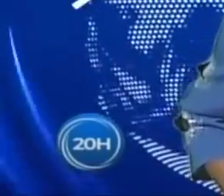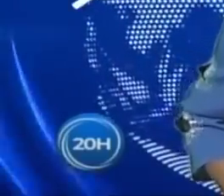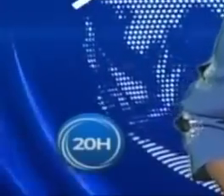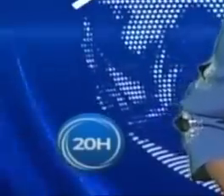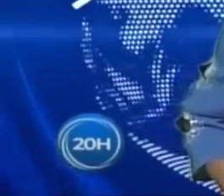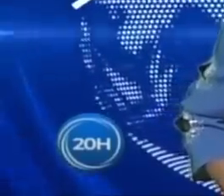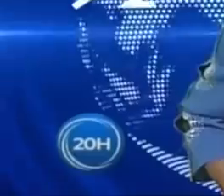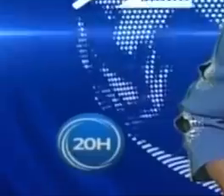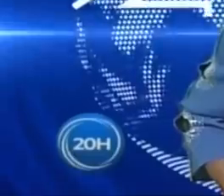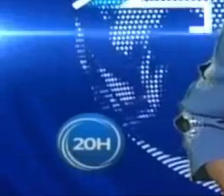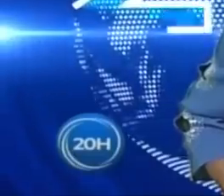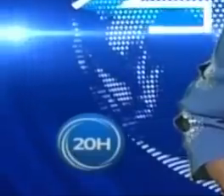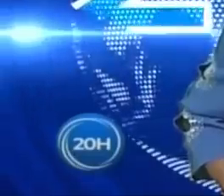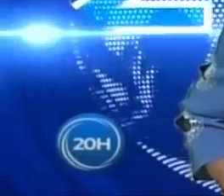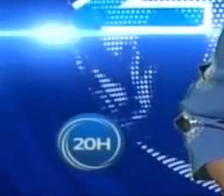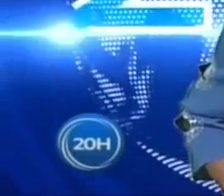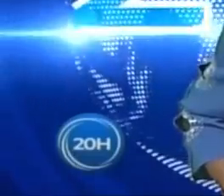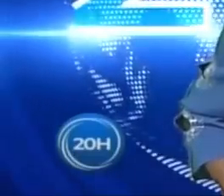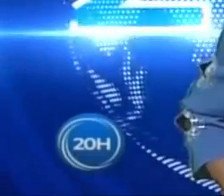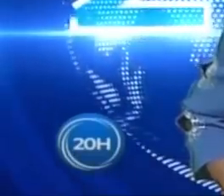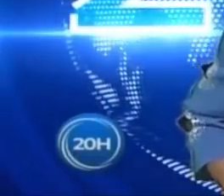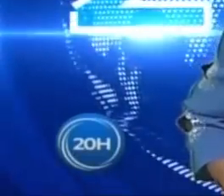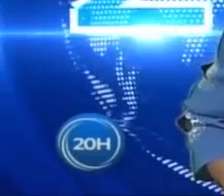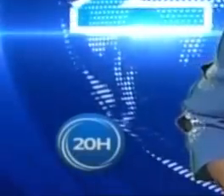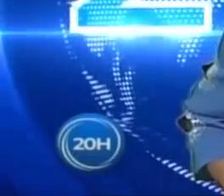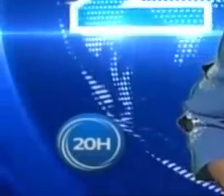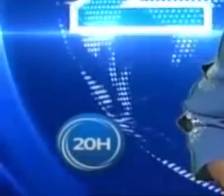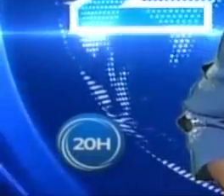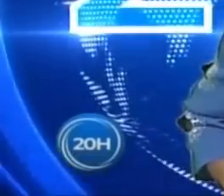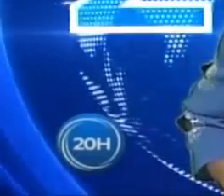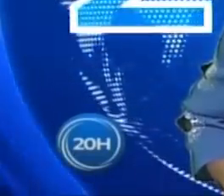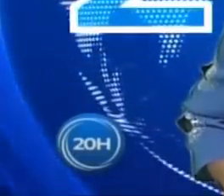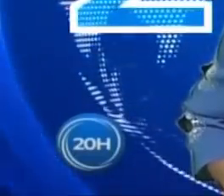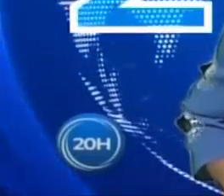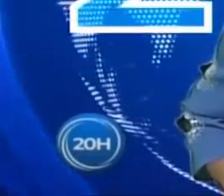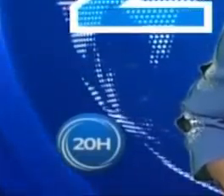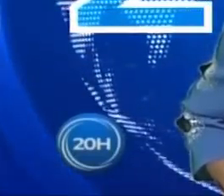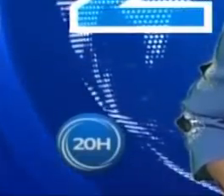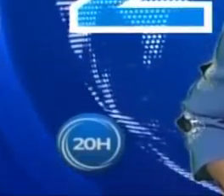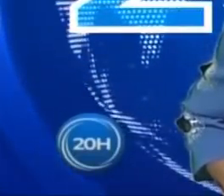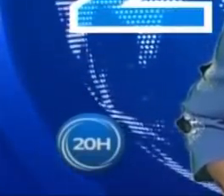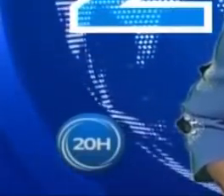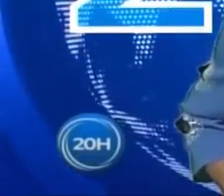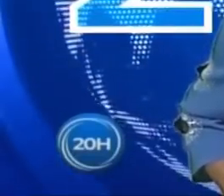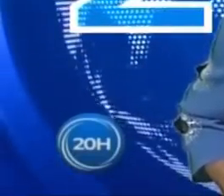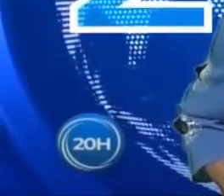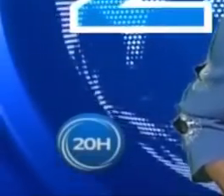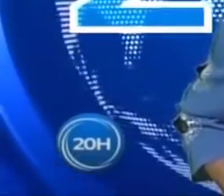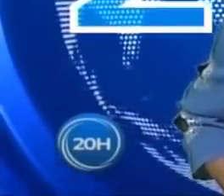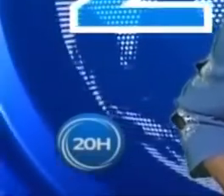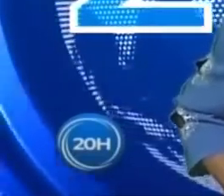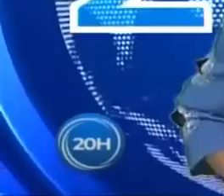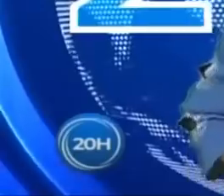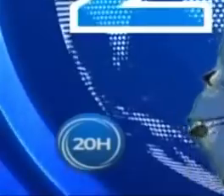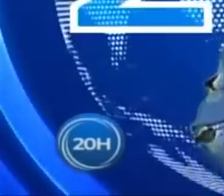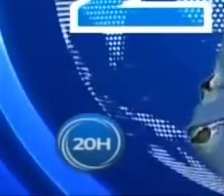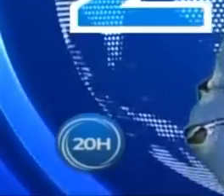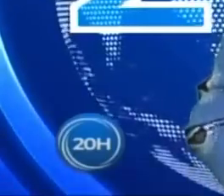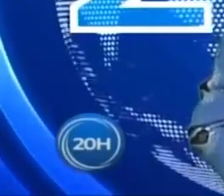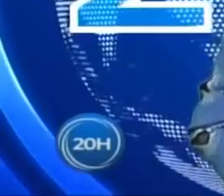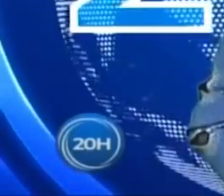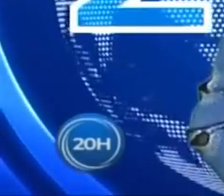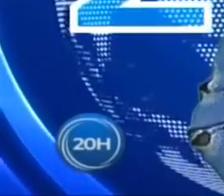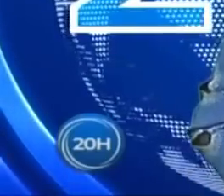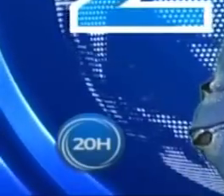de soutien avec la coalition des femmes juristes des médias et de la société civile au terme de leur marche pacifique de